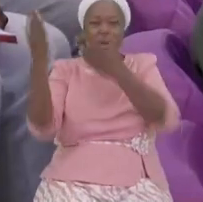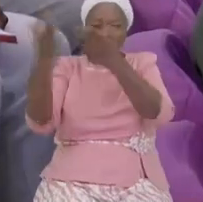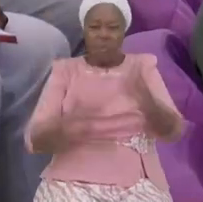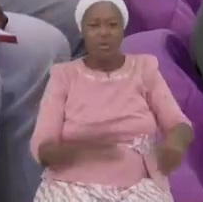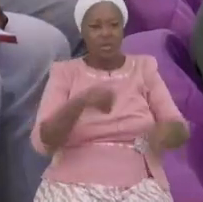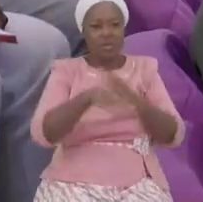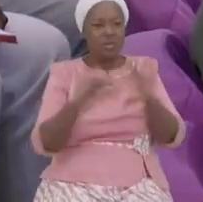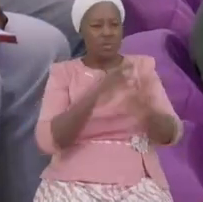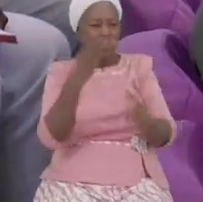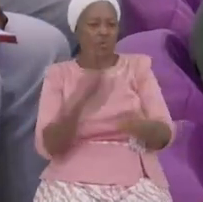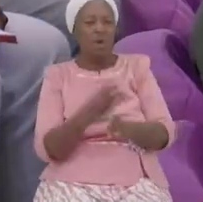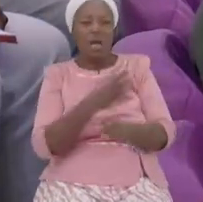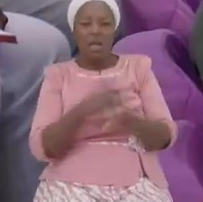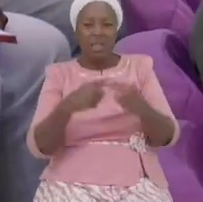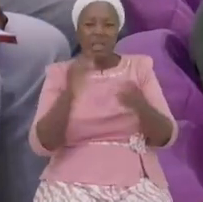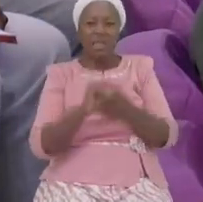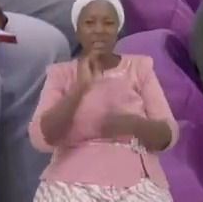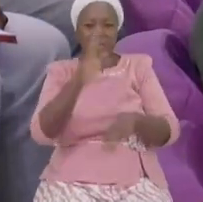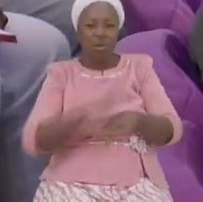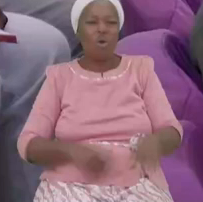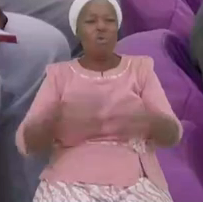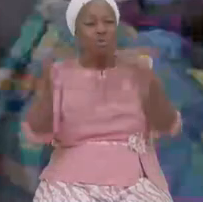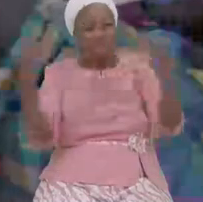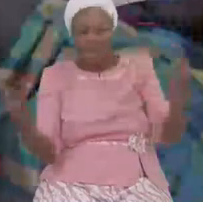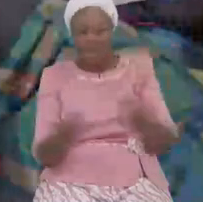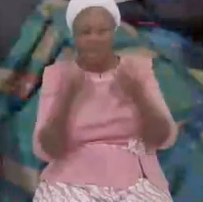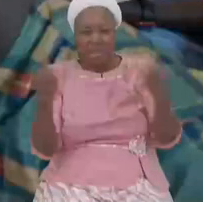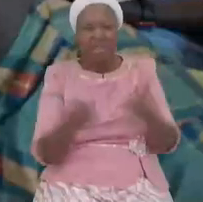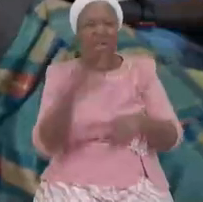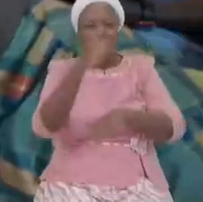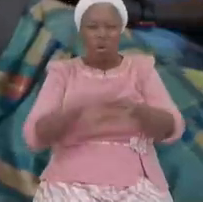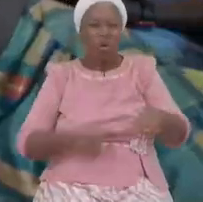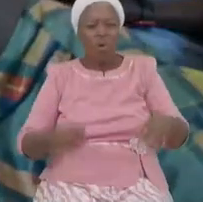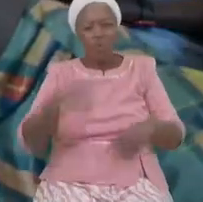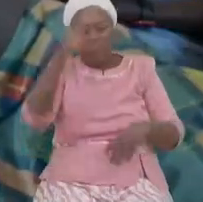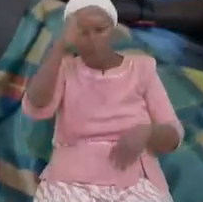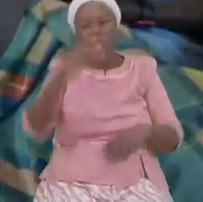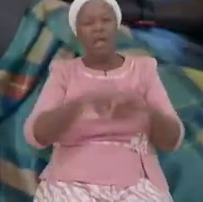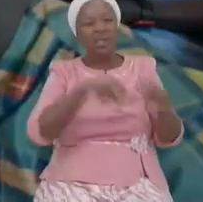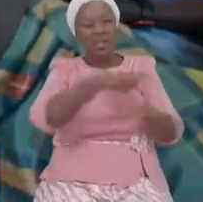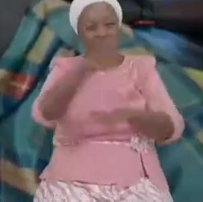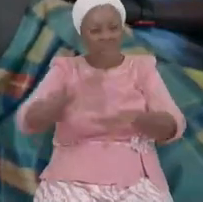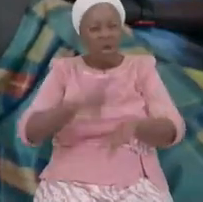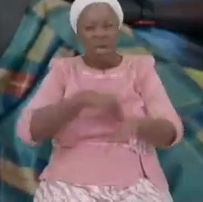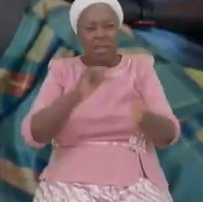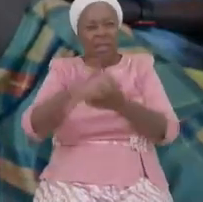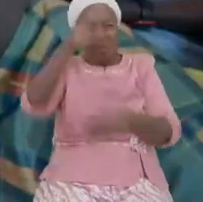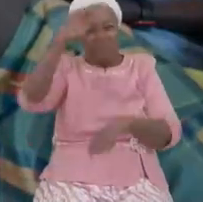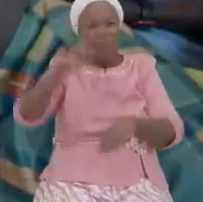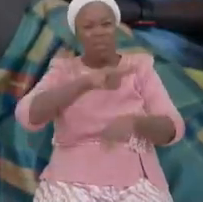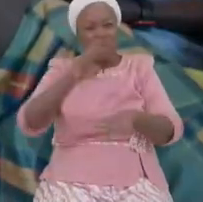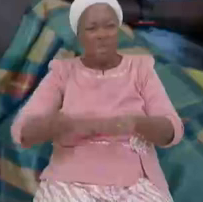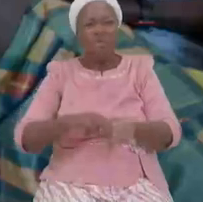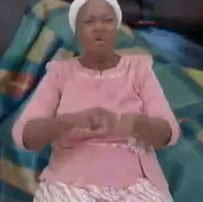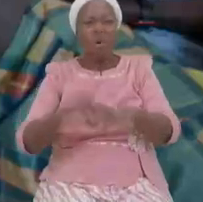c'est appelé dépravation. C'est appelé la nature adamique. Et cette nature adamique cause